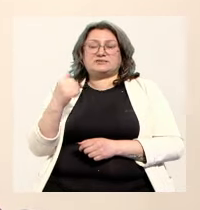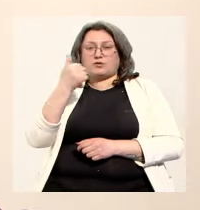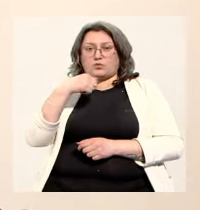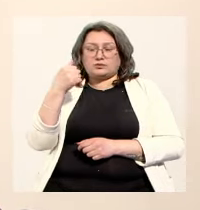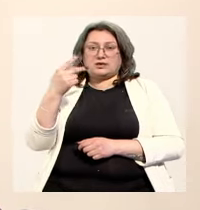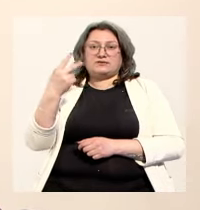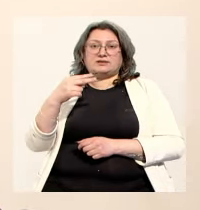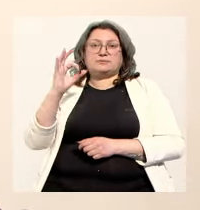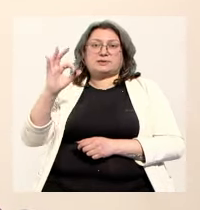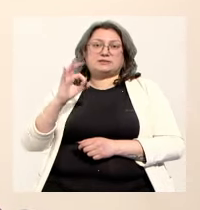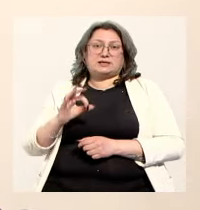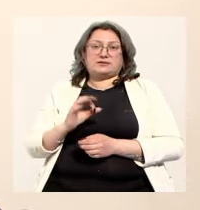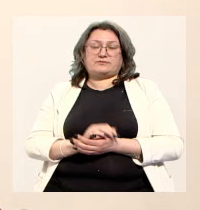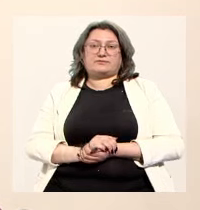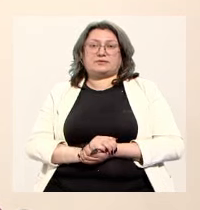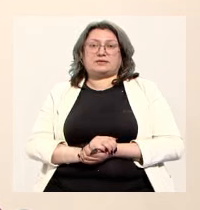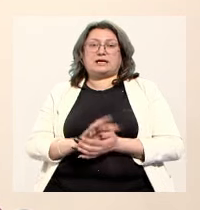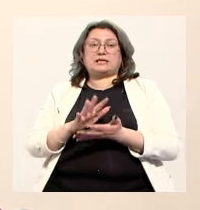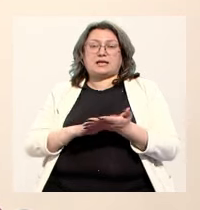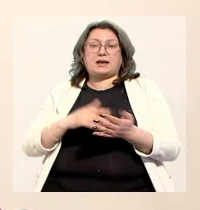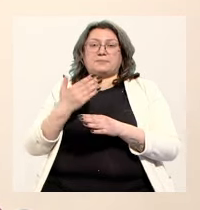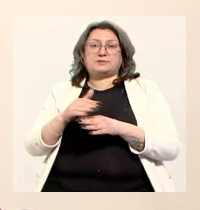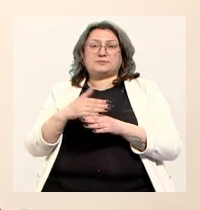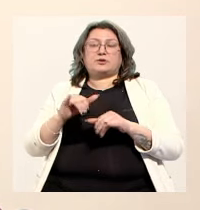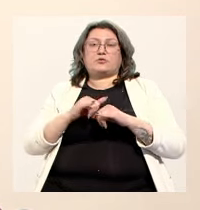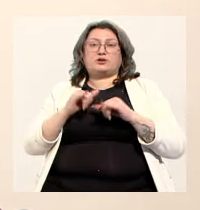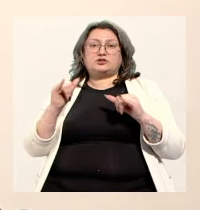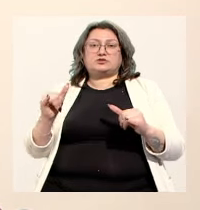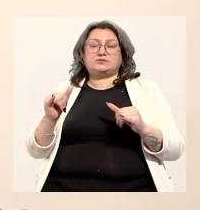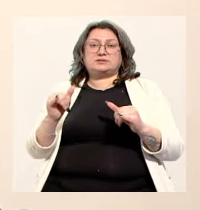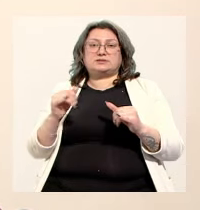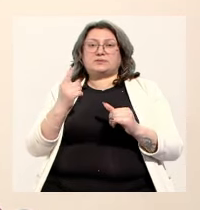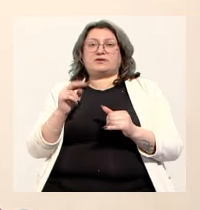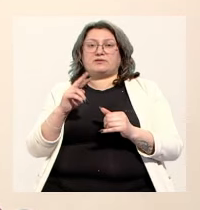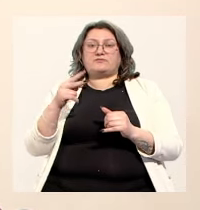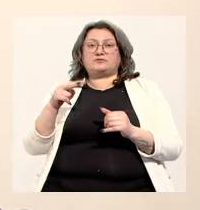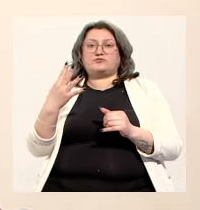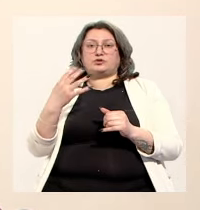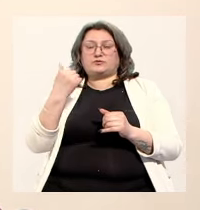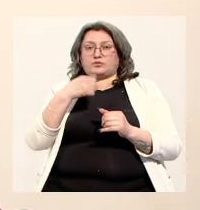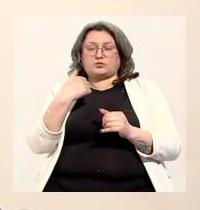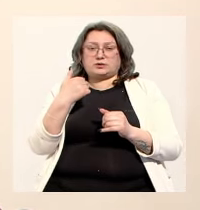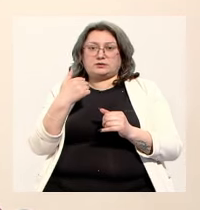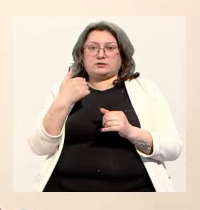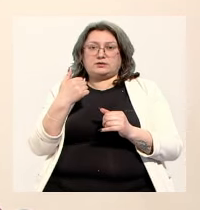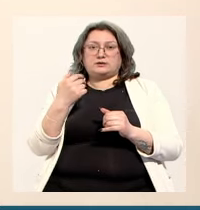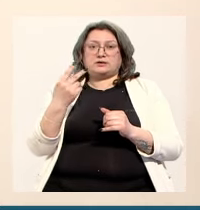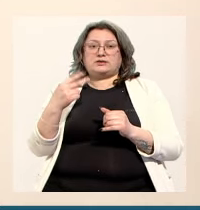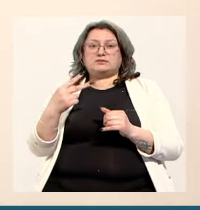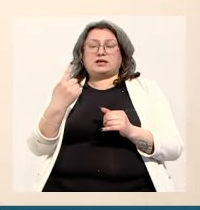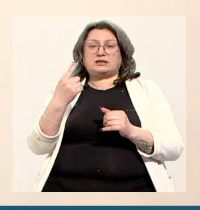жылғы бірінші қаңтардан бастап 20% құрады. Әрі қарай біртіндеп көбейтілді. 2024 жылғы бірінші қаңтардан